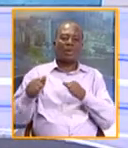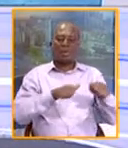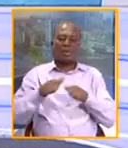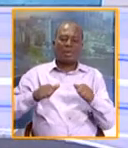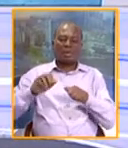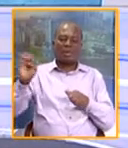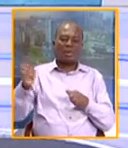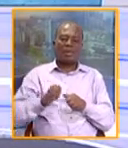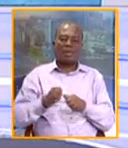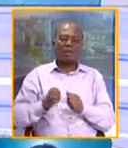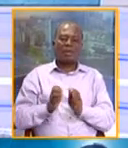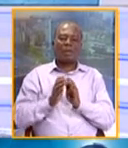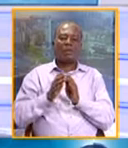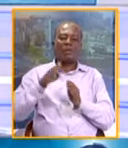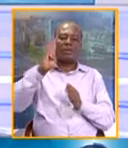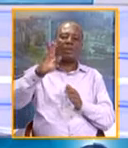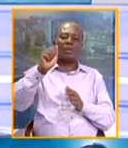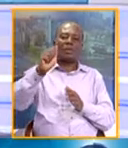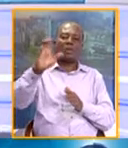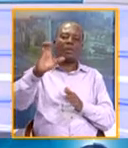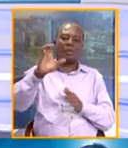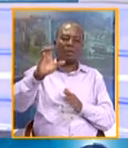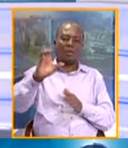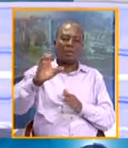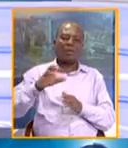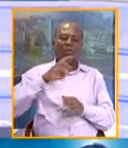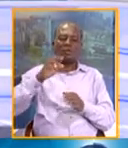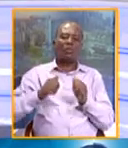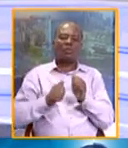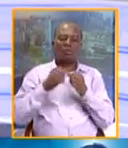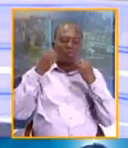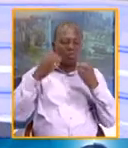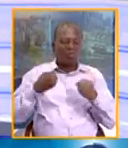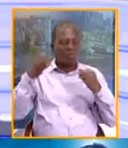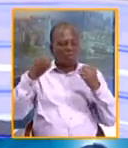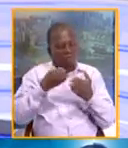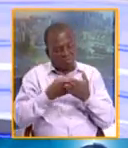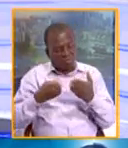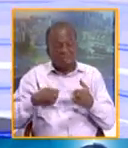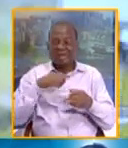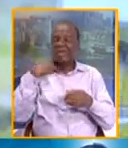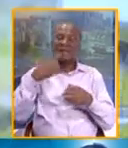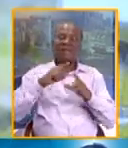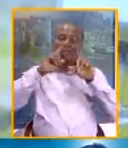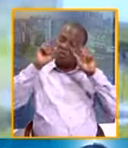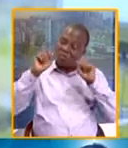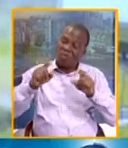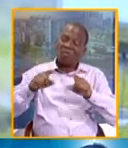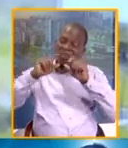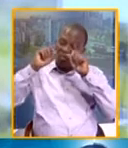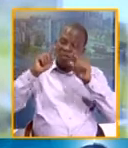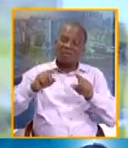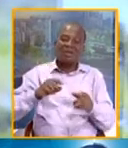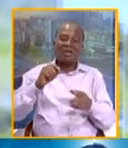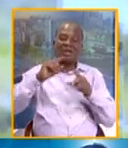le bac ils sont plus de 318 mille candidats à la conquête du baccalauréat session 2020 les épreuves écrites ont démarré ce